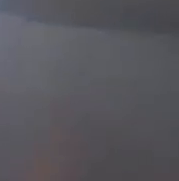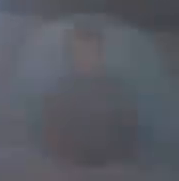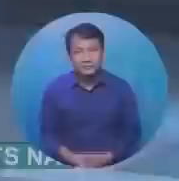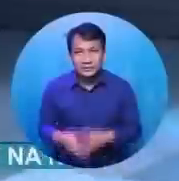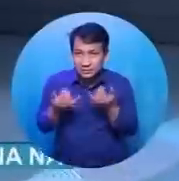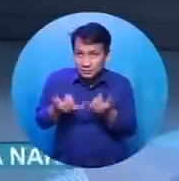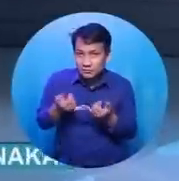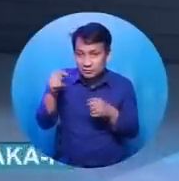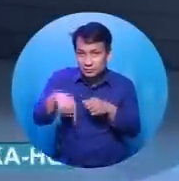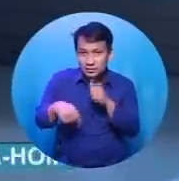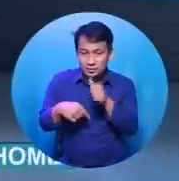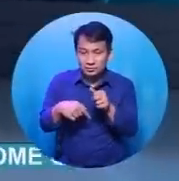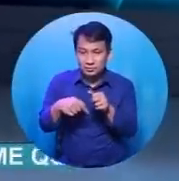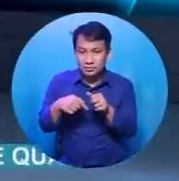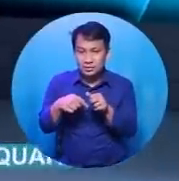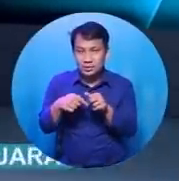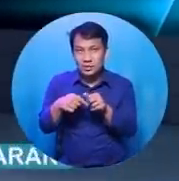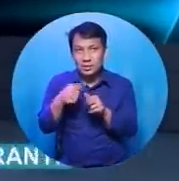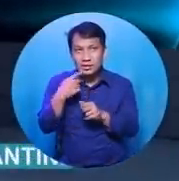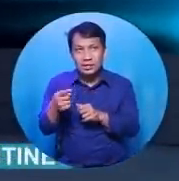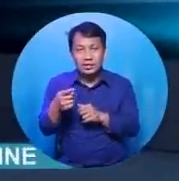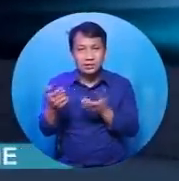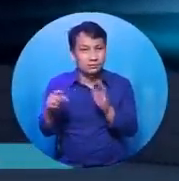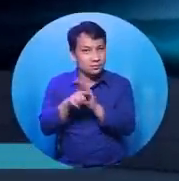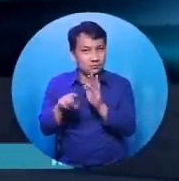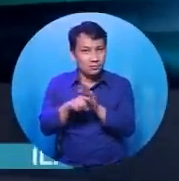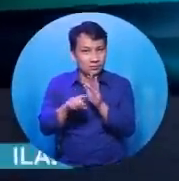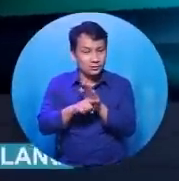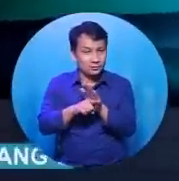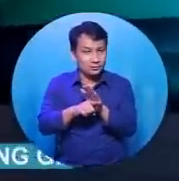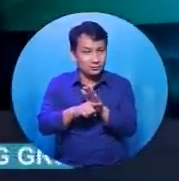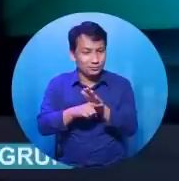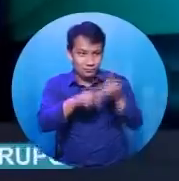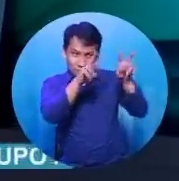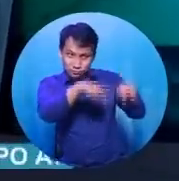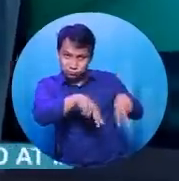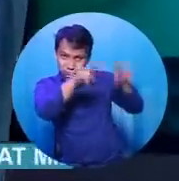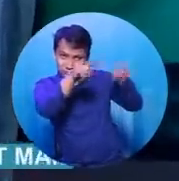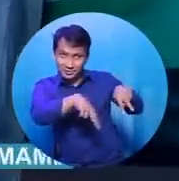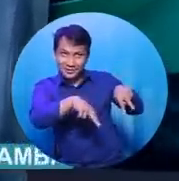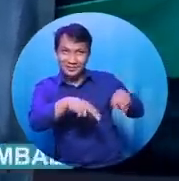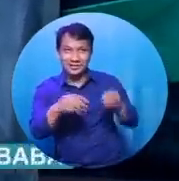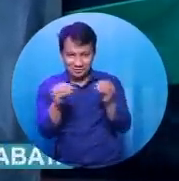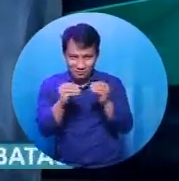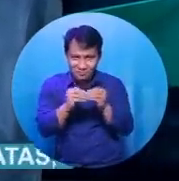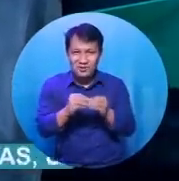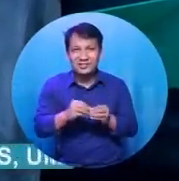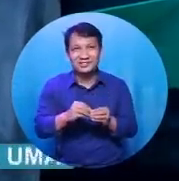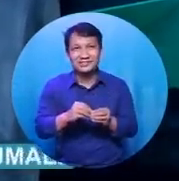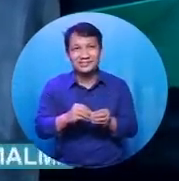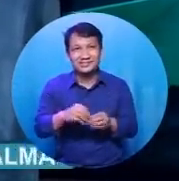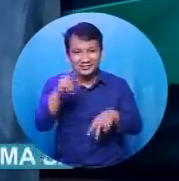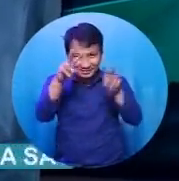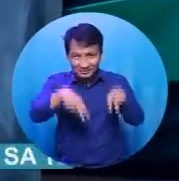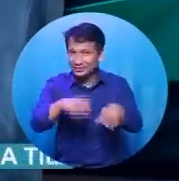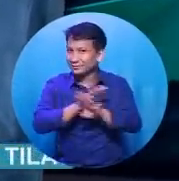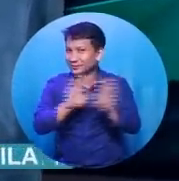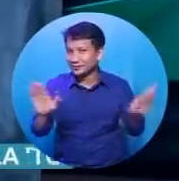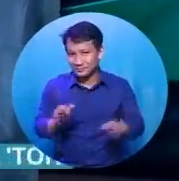Dito, sa Idol in Action, hindi po bawal ang judgmental. Judgmental pa more. Huwag lang po kayo